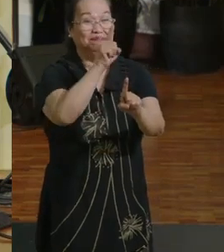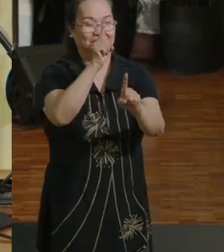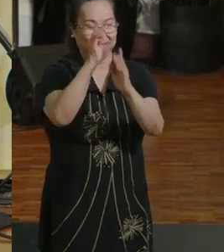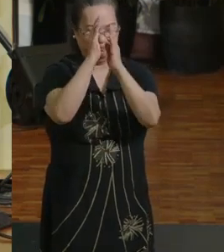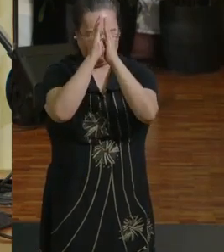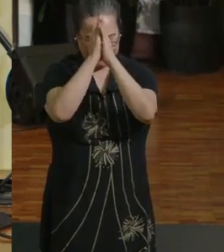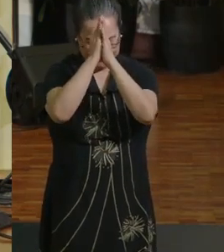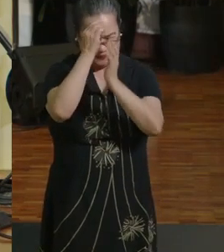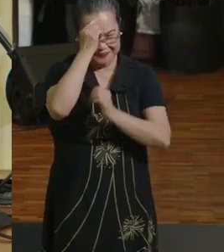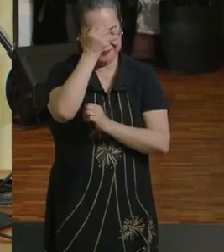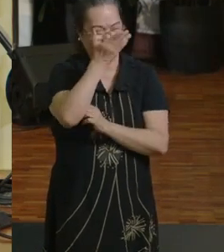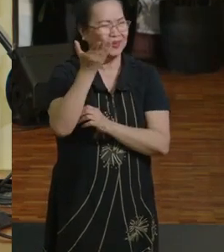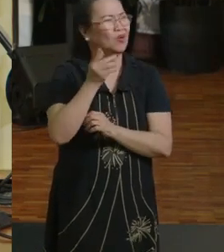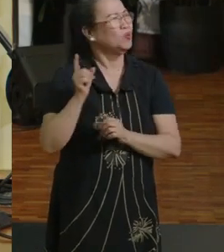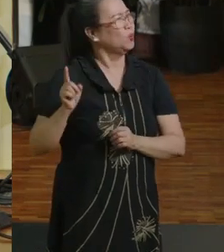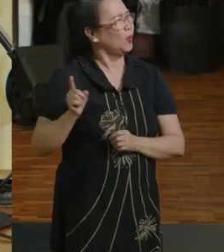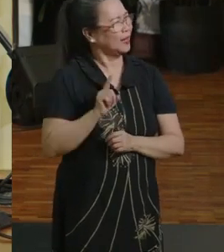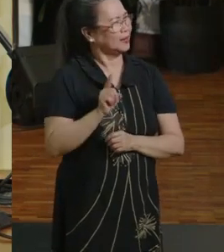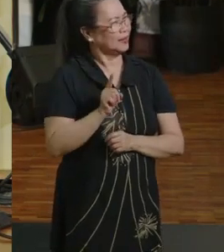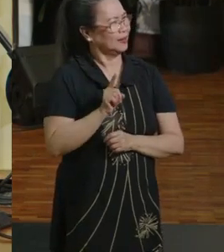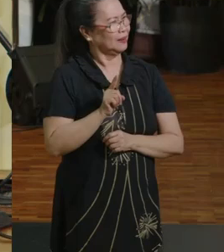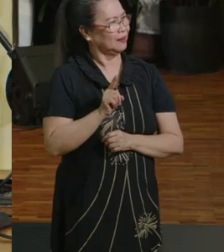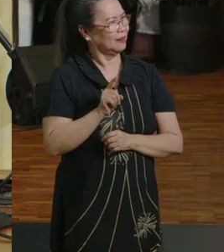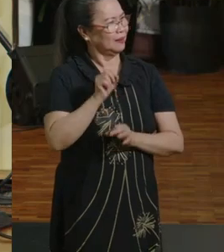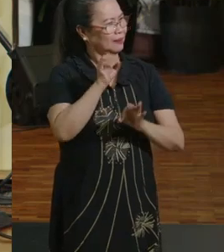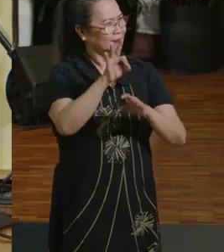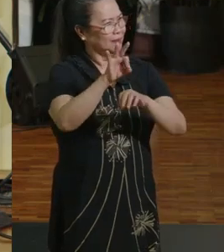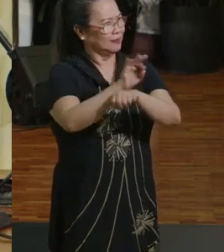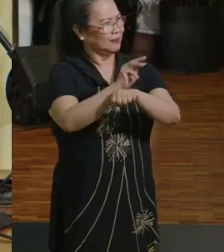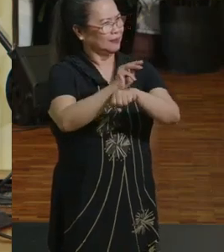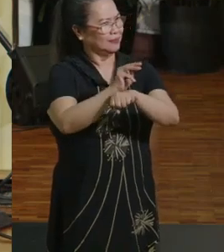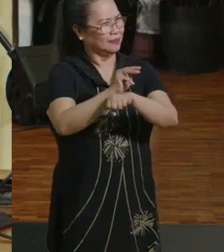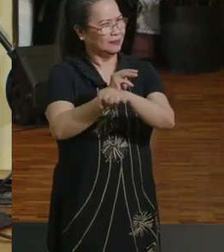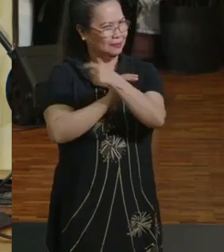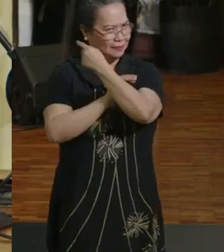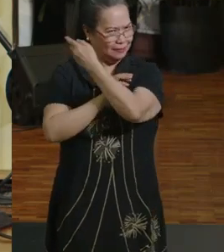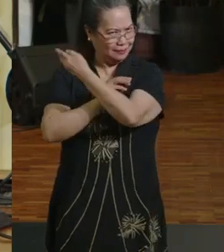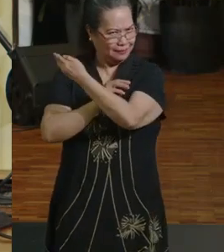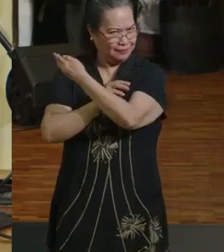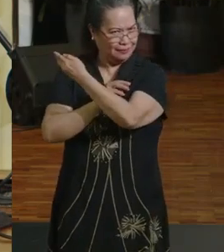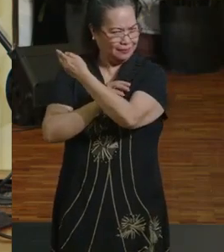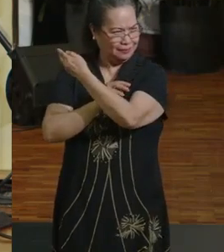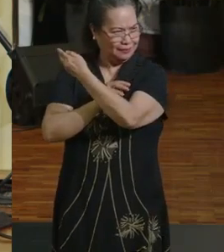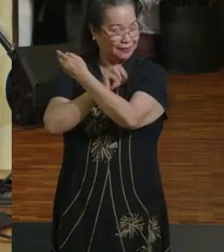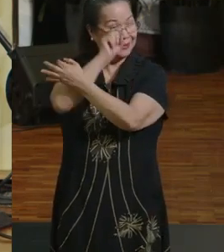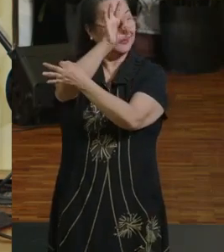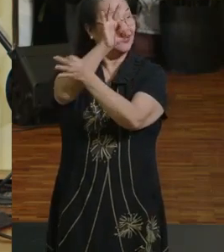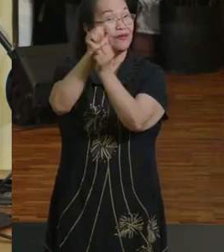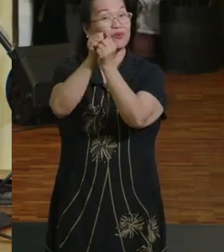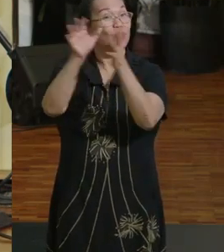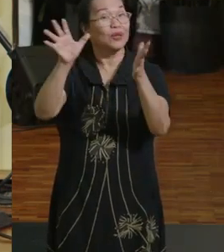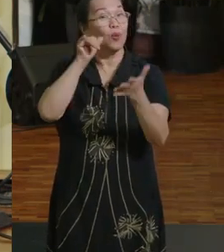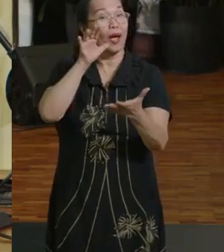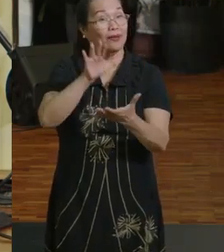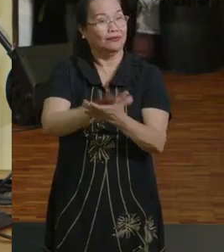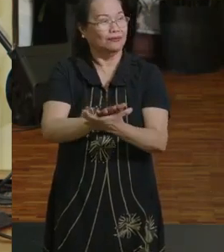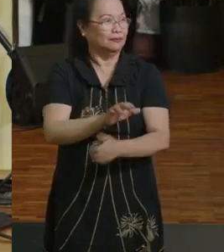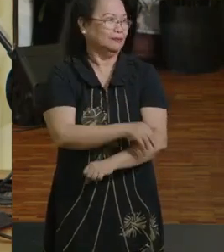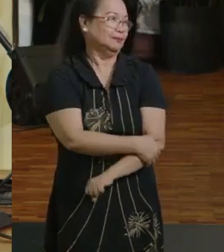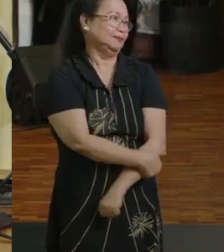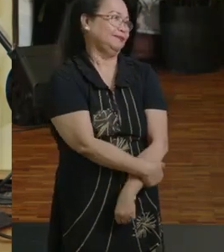nananalangin. Ano kaya ang ministeryo namin kung wala ang mga babaeng